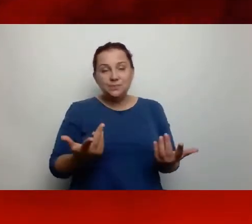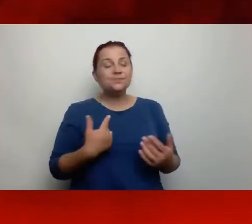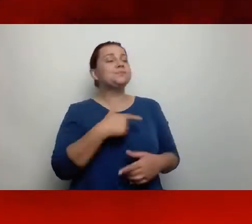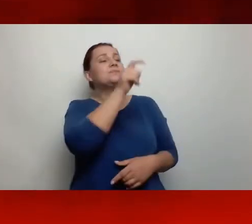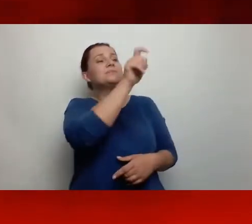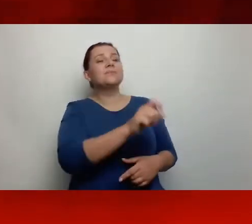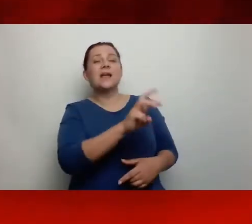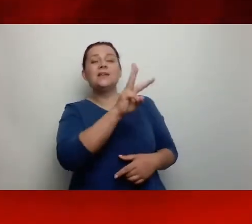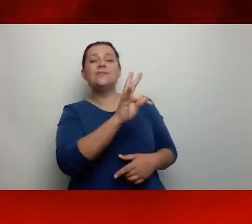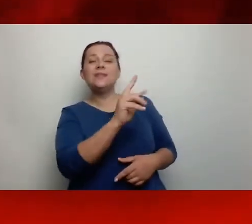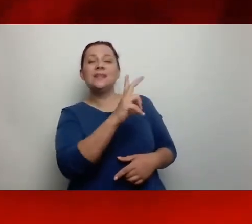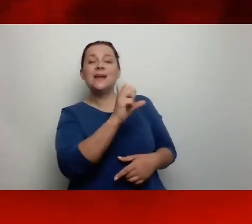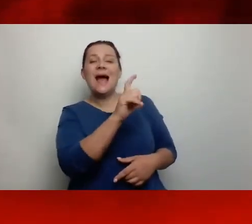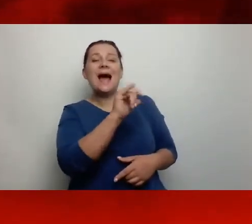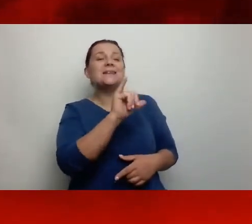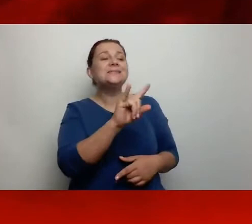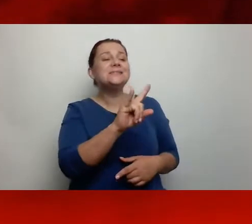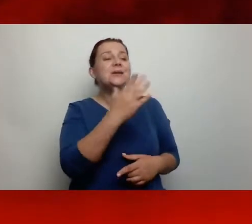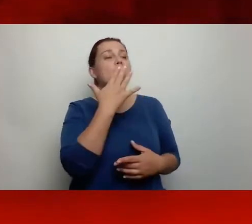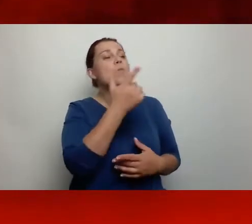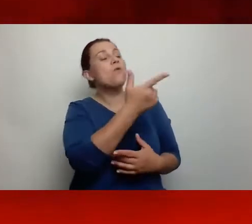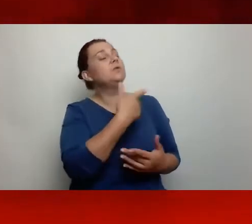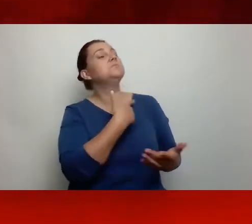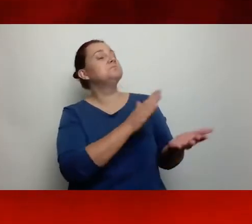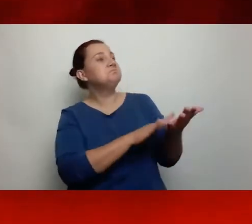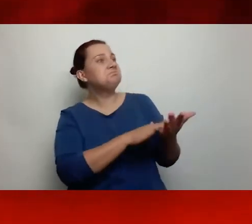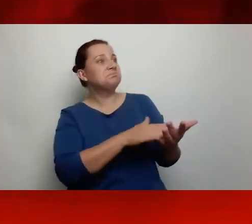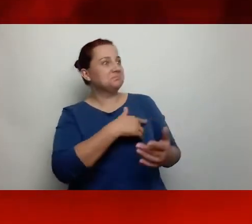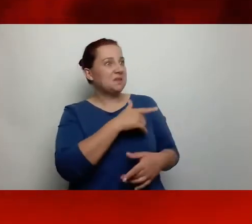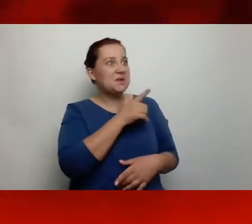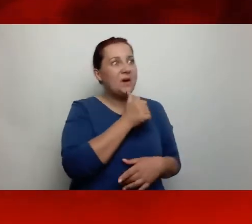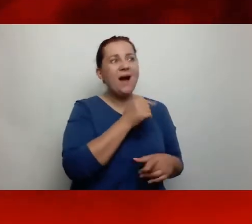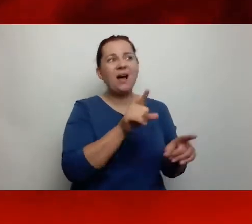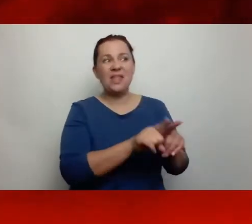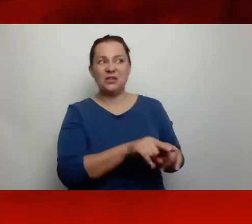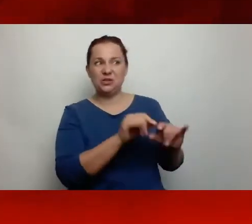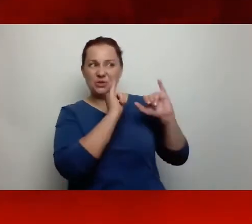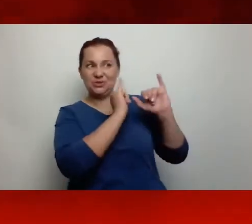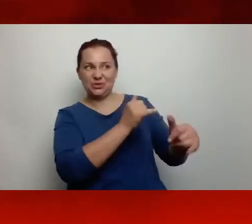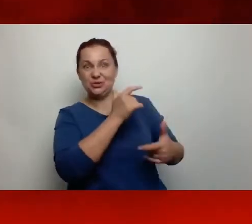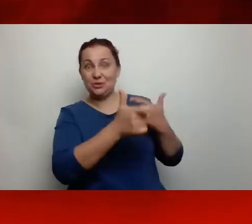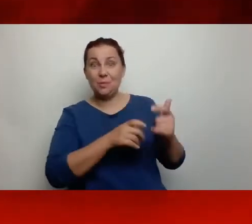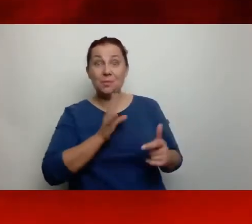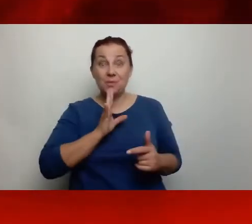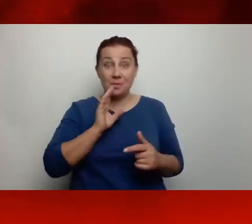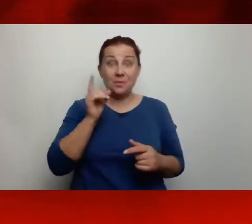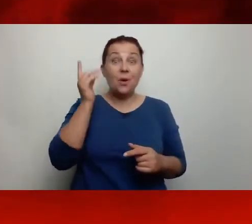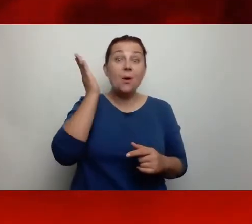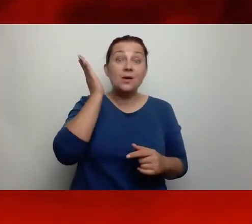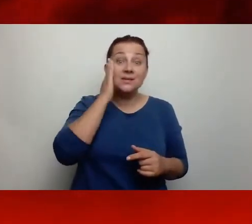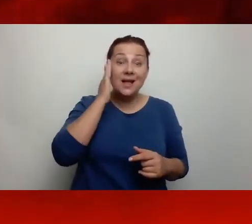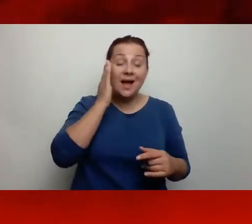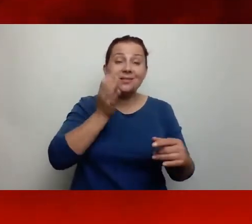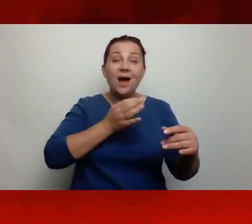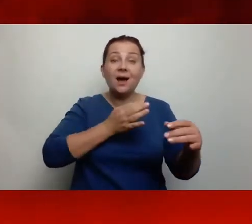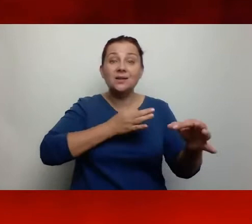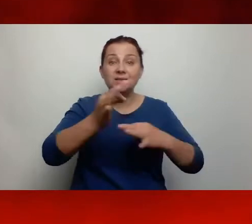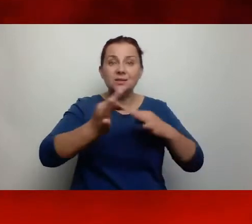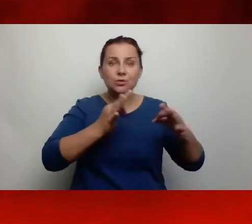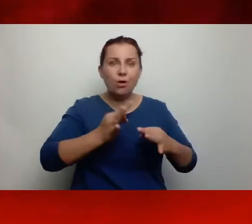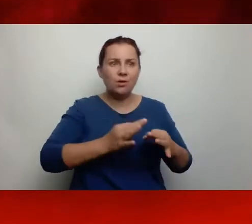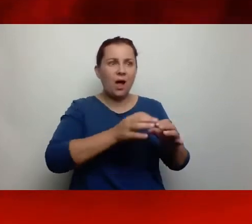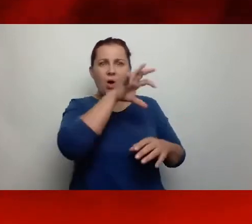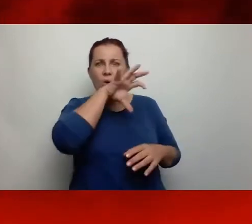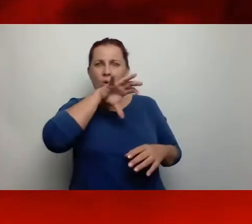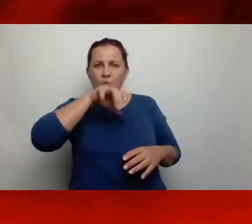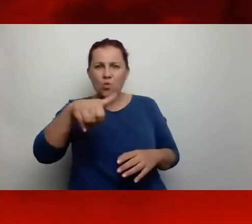zachwytem, z podziwem, ale też z politowaniem. Tak bywa. Znana jest historia, gdy konsylium psychiatrów orzekło,